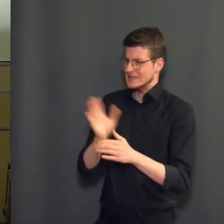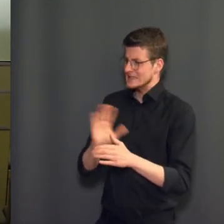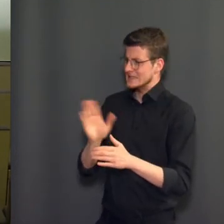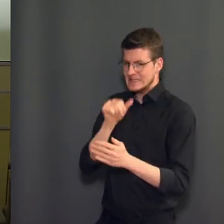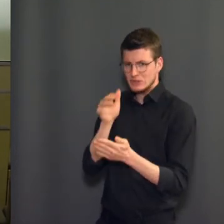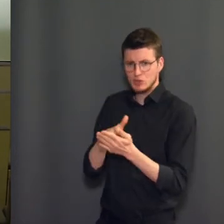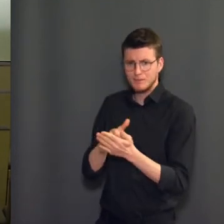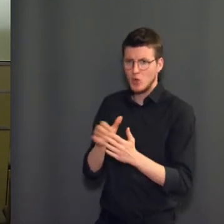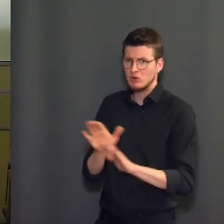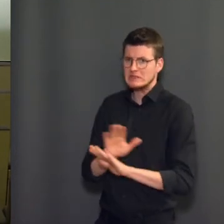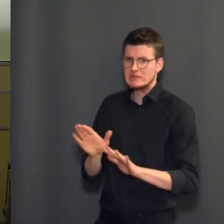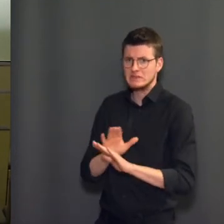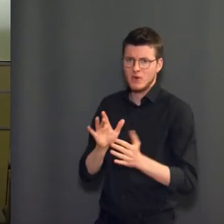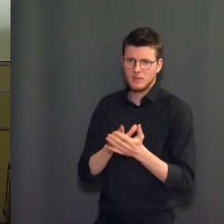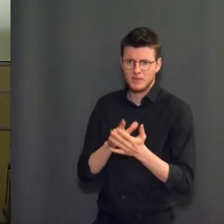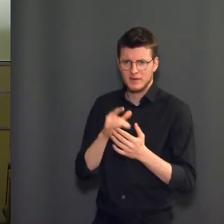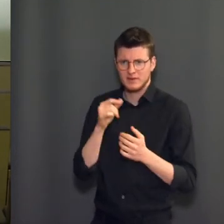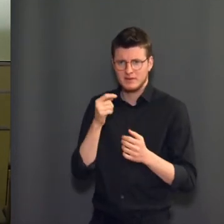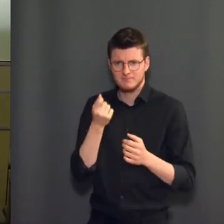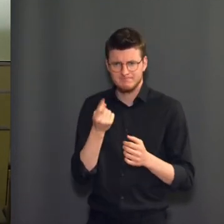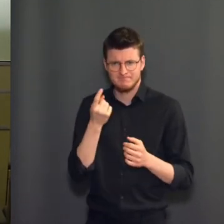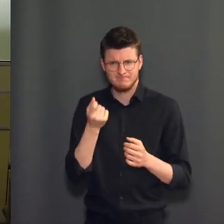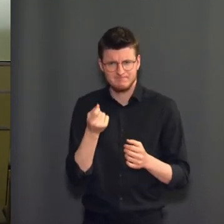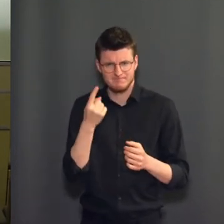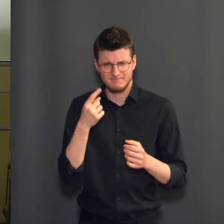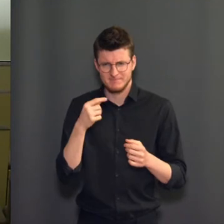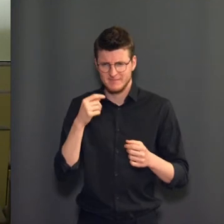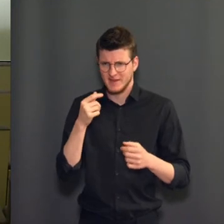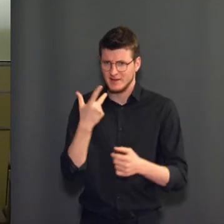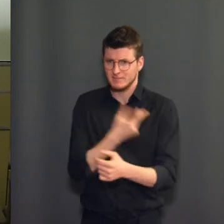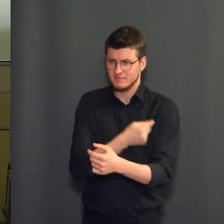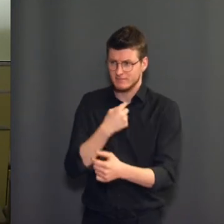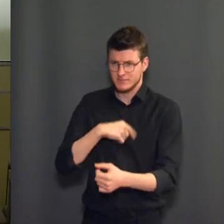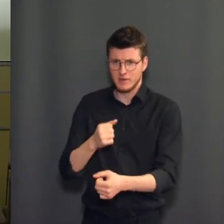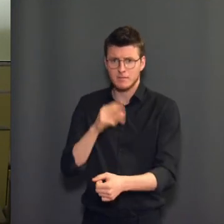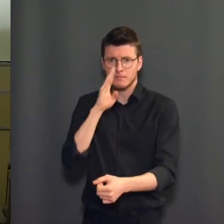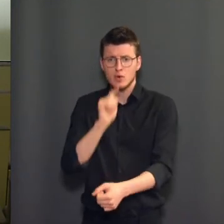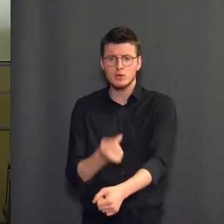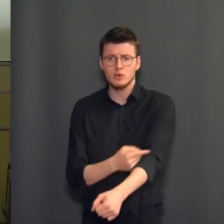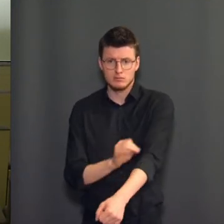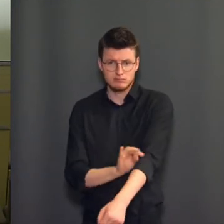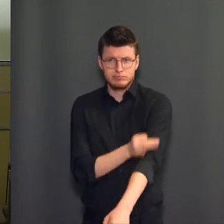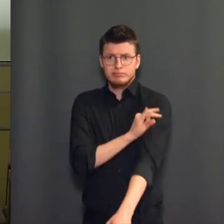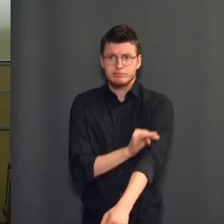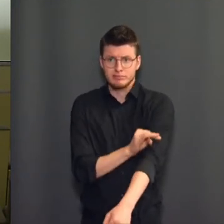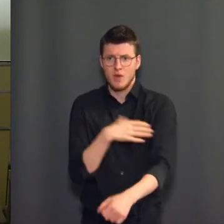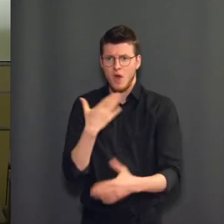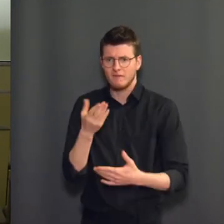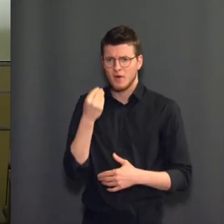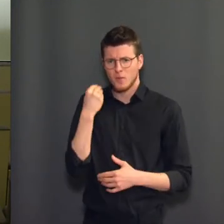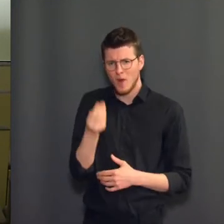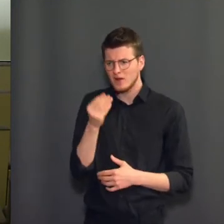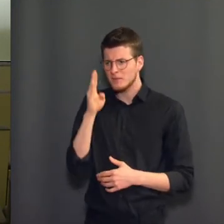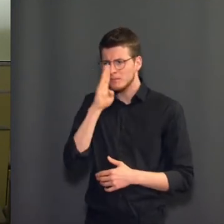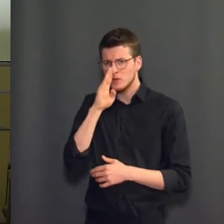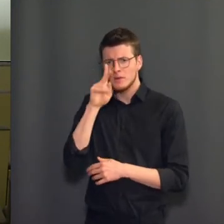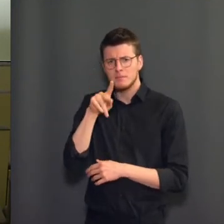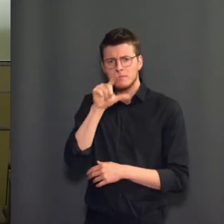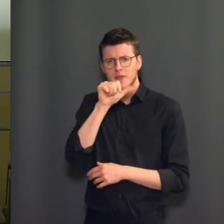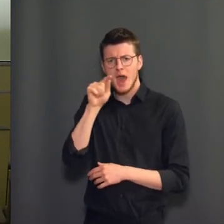trombose met een verlaagd aantal bloedplaatjes. Zal België haar strategie omtrent het vaccin herbekijken?